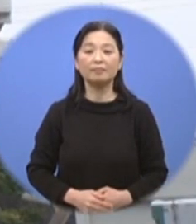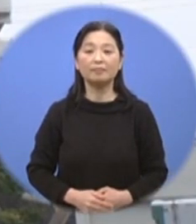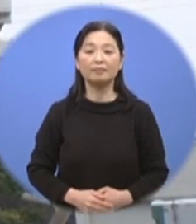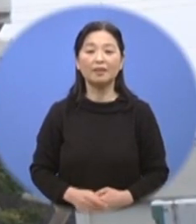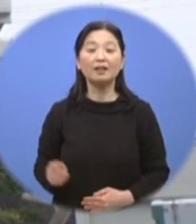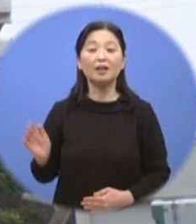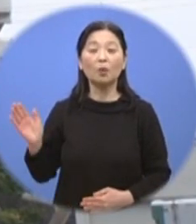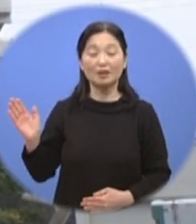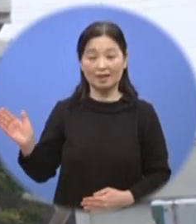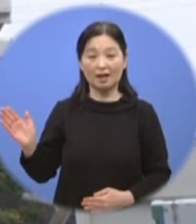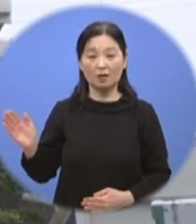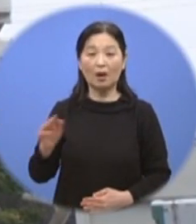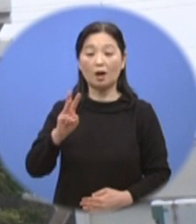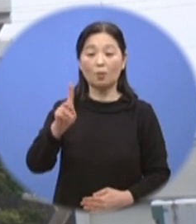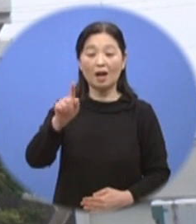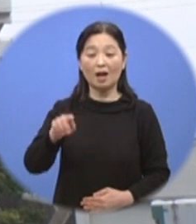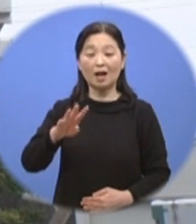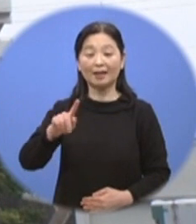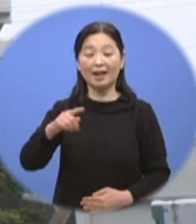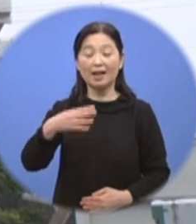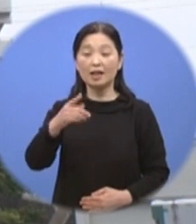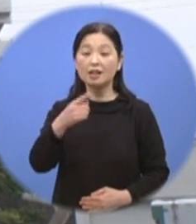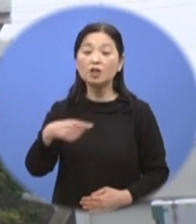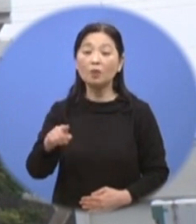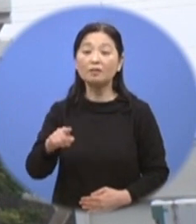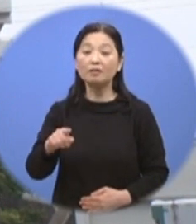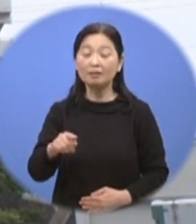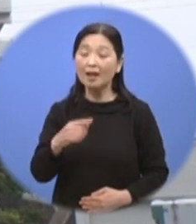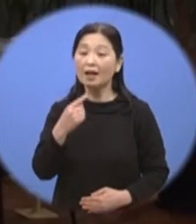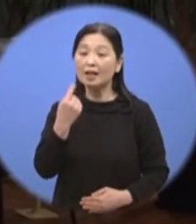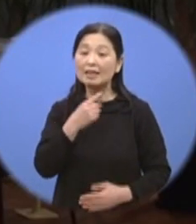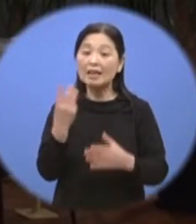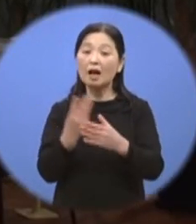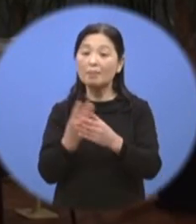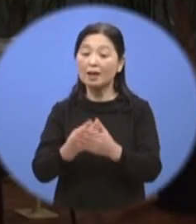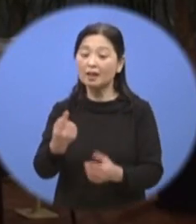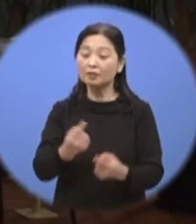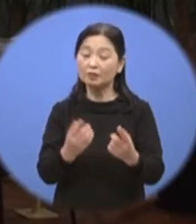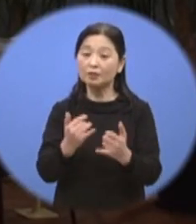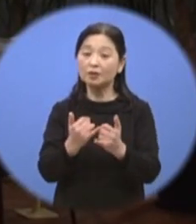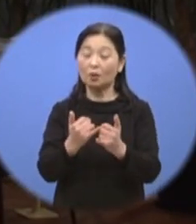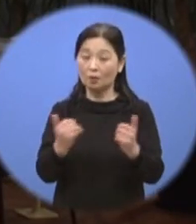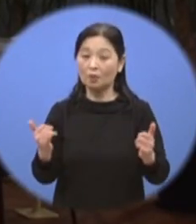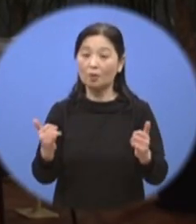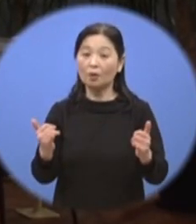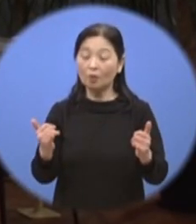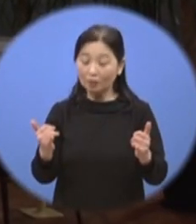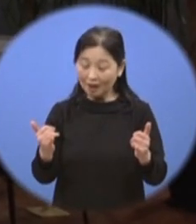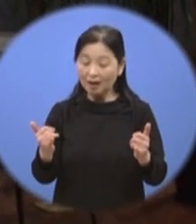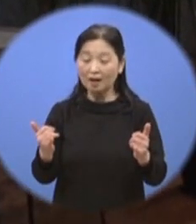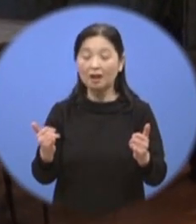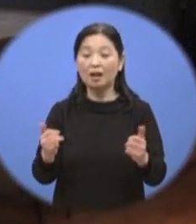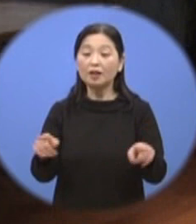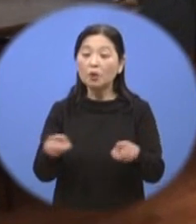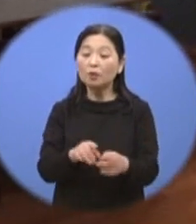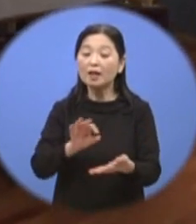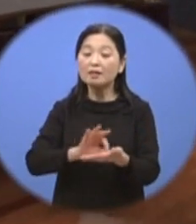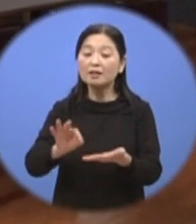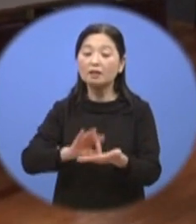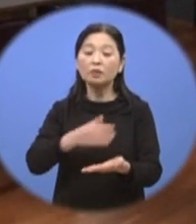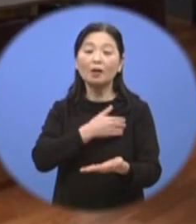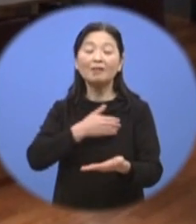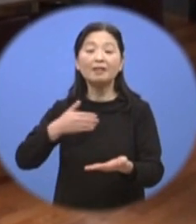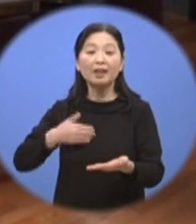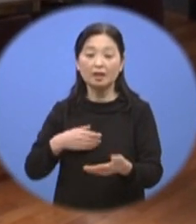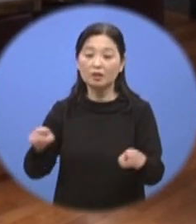こちらはワーケーションで白浜町を訪れる人が仕事をするために共同で使うことができる場所、コワーキング